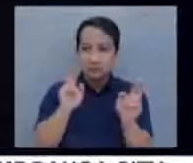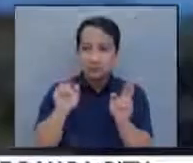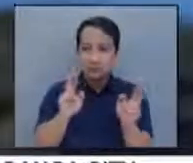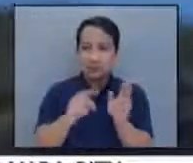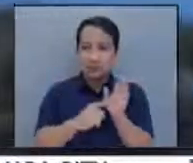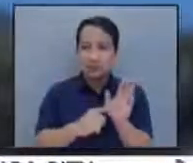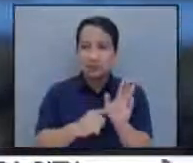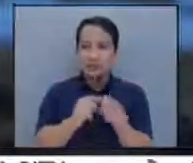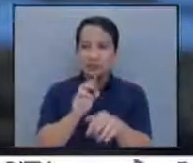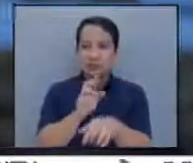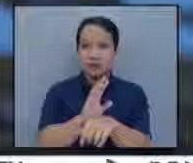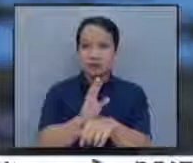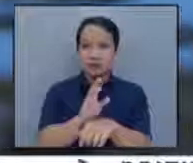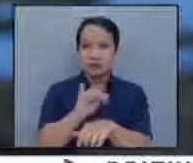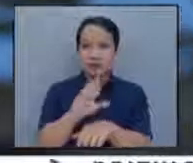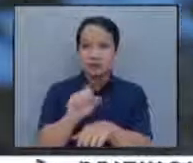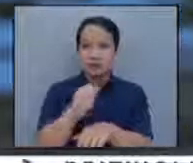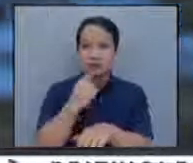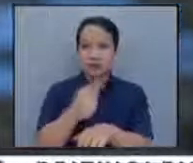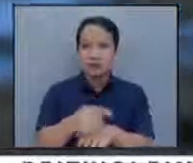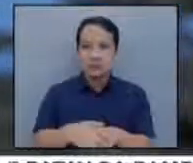Cinemalaya 2022.